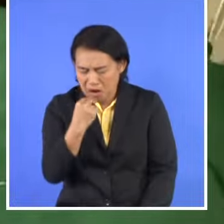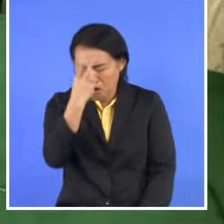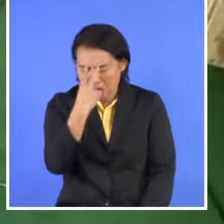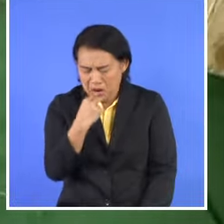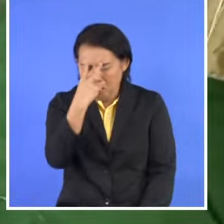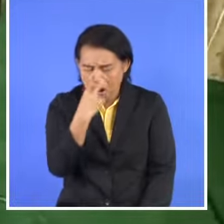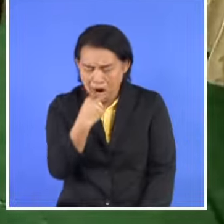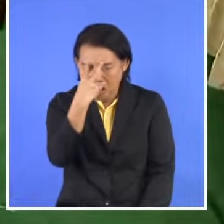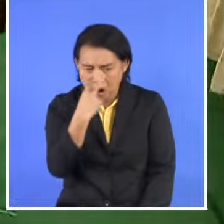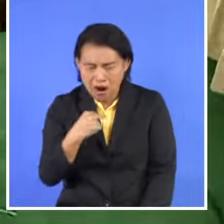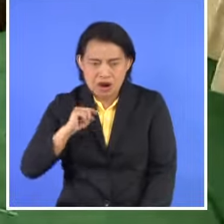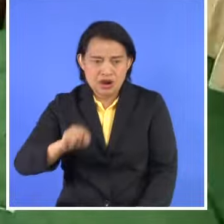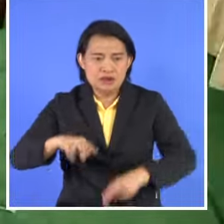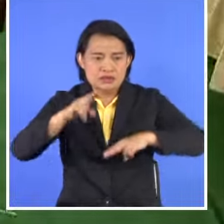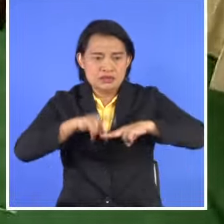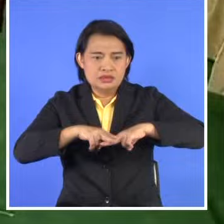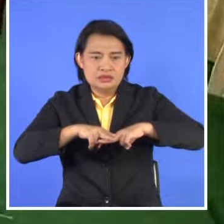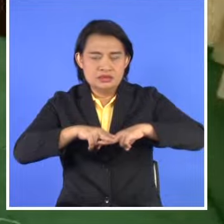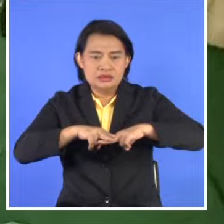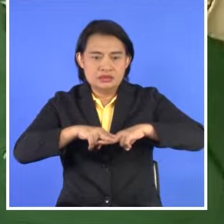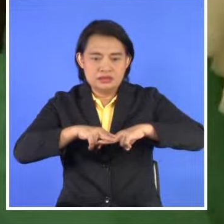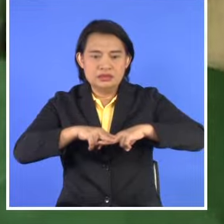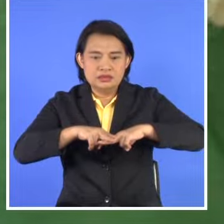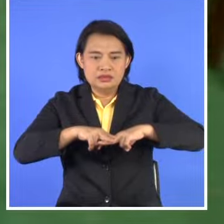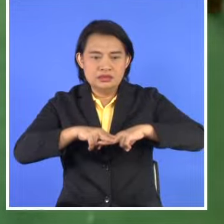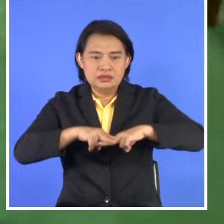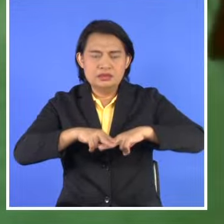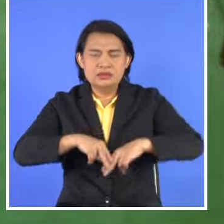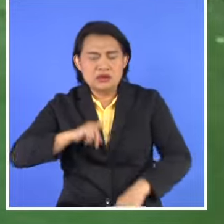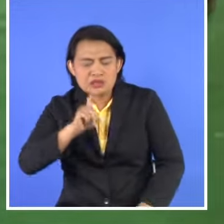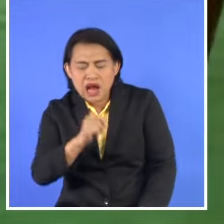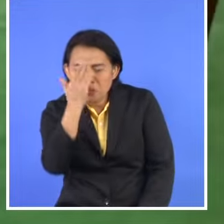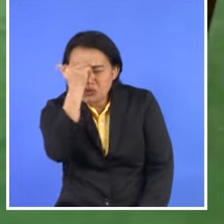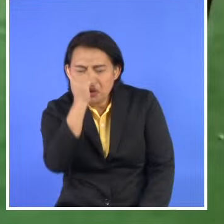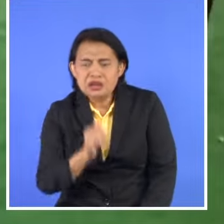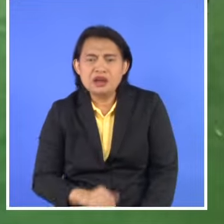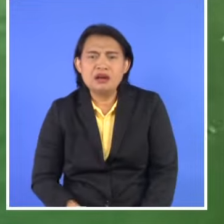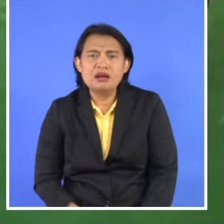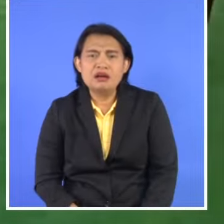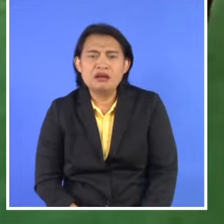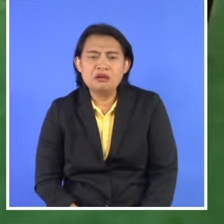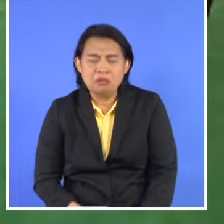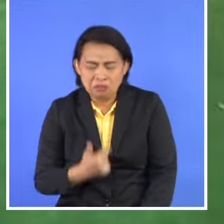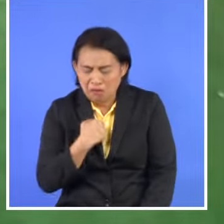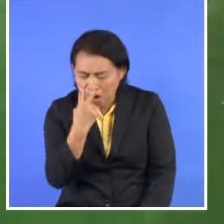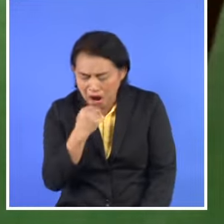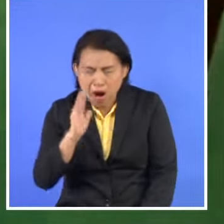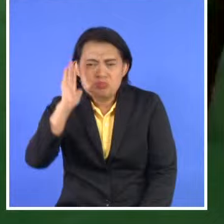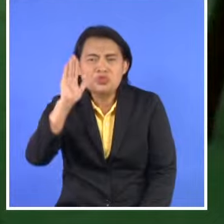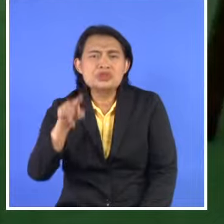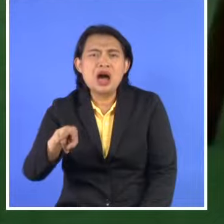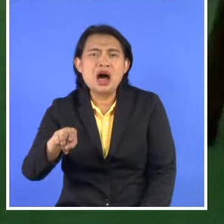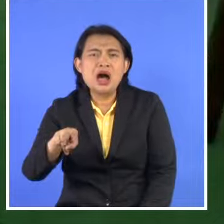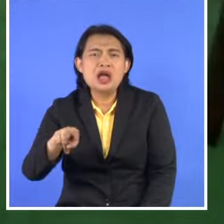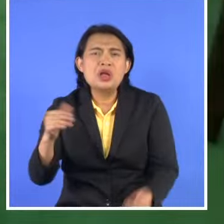การ โ อ้โหเนี่ยนั่งร้องไห้ปาดน้ำตาอยู่เขาก็ถามว่าคุณยายเป็นอะไรเนี่ยฉันตามหาลูกเขยฉัน